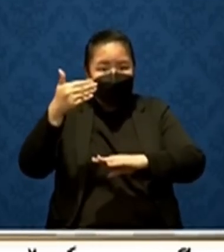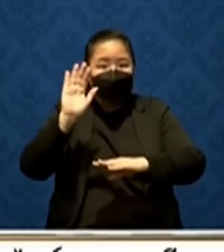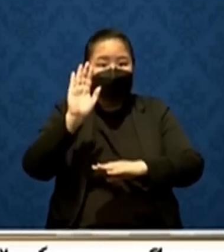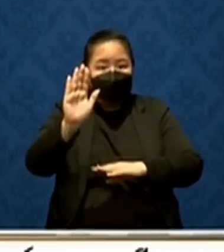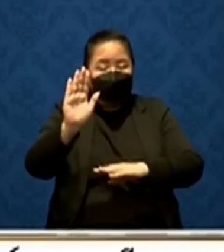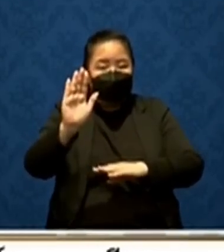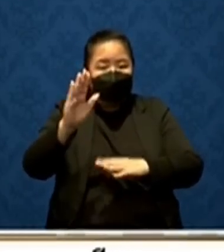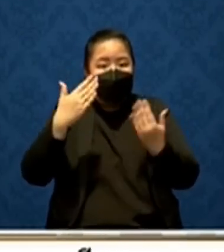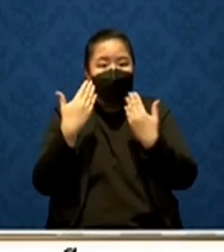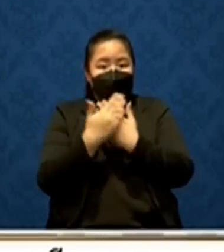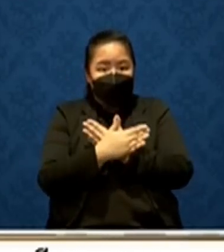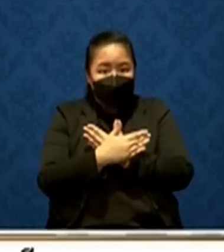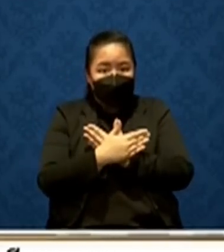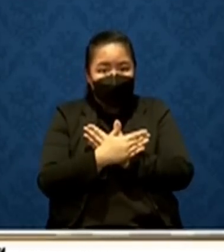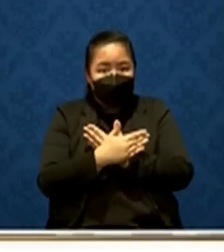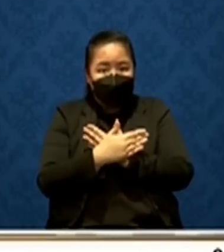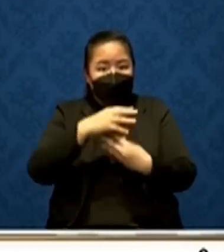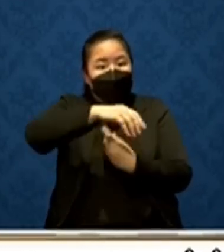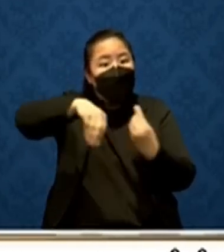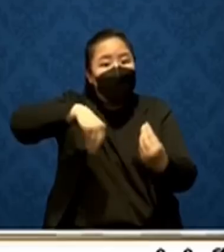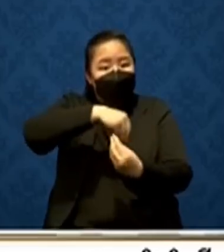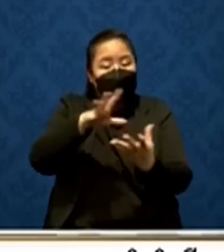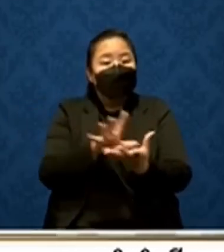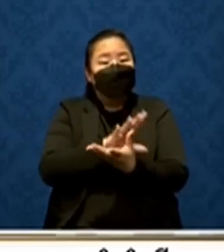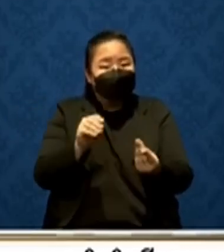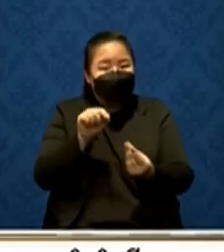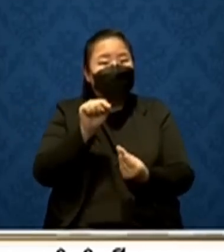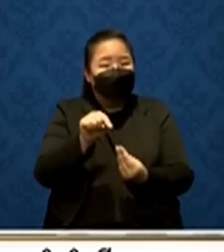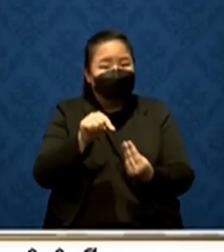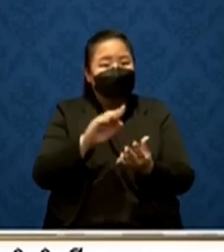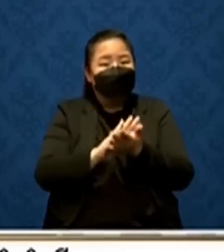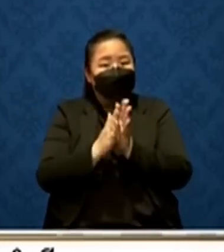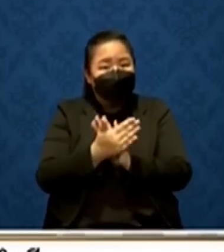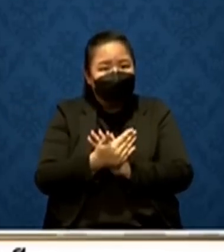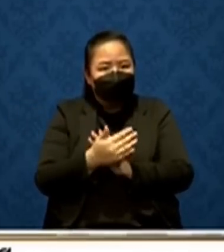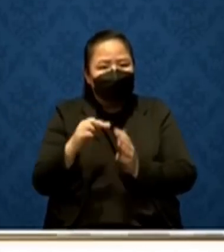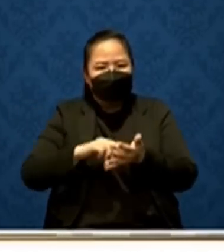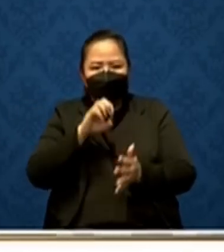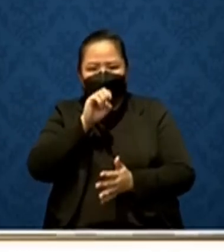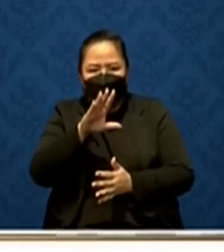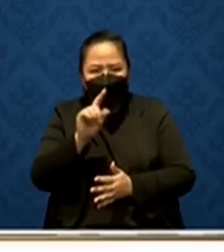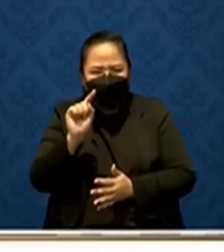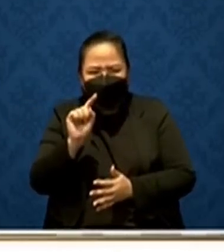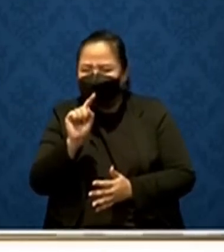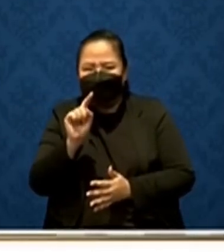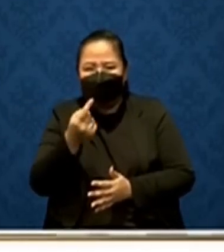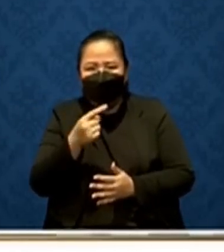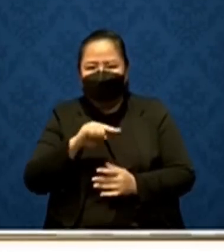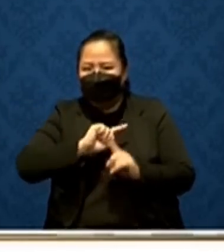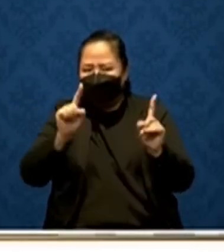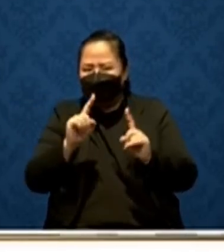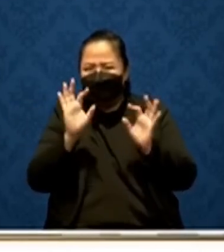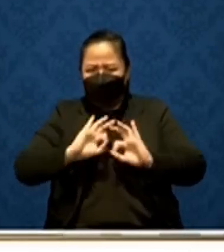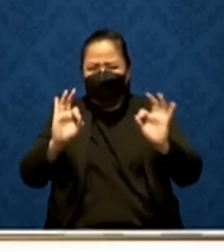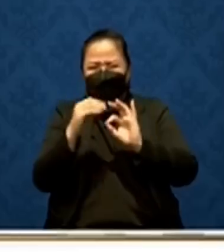แปลงสภาพแวดล้อมเรื่องไครเมทเช่นที่การ์ด Goldผมไม่อยากตอบย้ำนะครับแต่มันเป็นความอับ